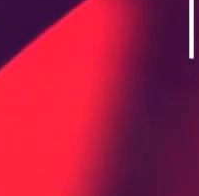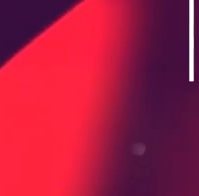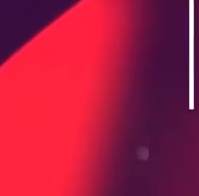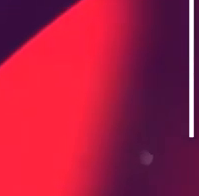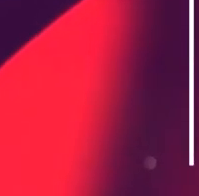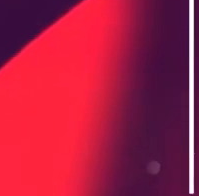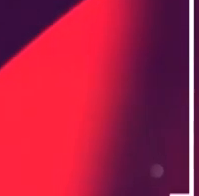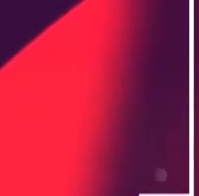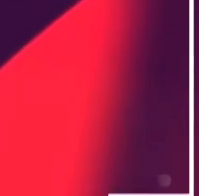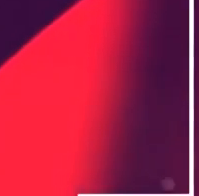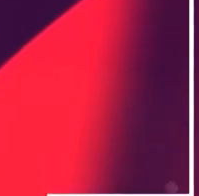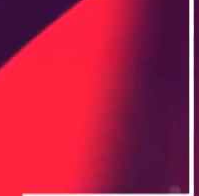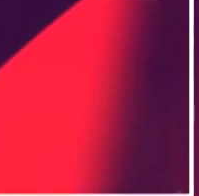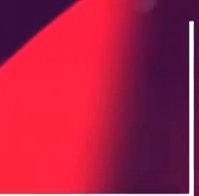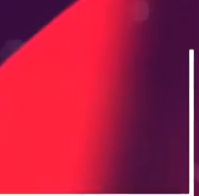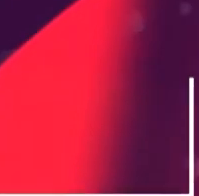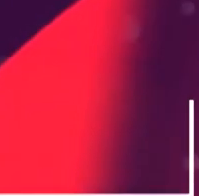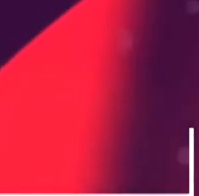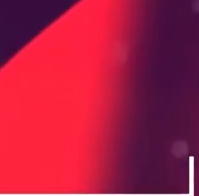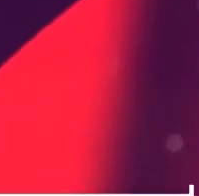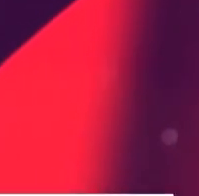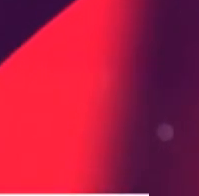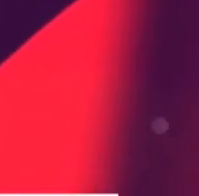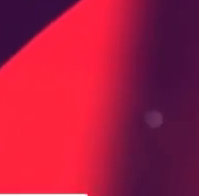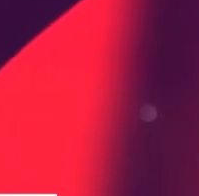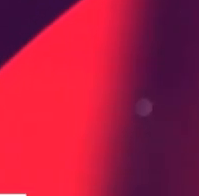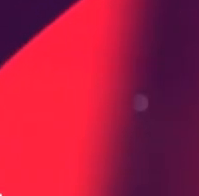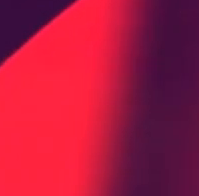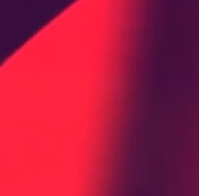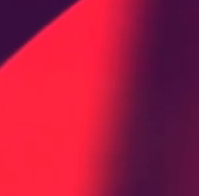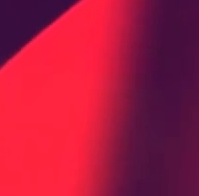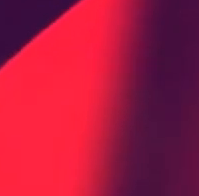ලෝකෙ සිදුවෙන උණුසුම් පුව දැනගන්න සියත නිවුස් YouTube channel එක අදම subscribe කරන්න.